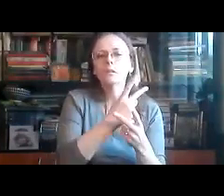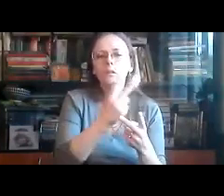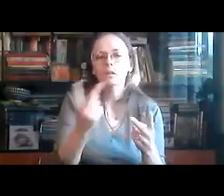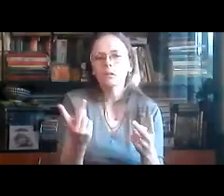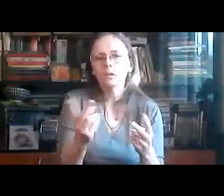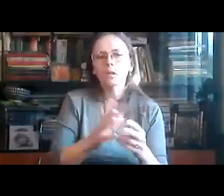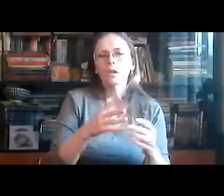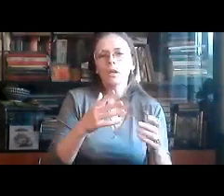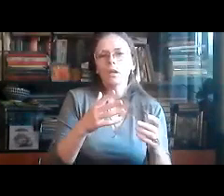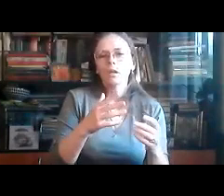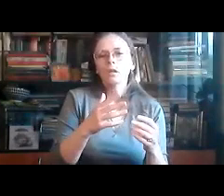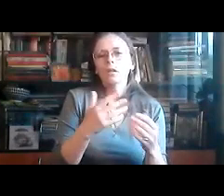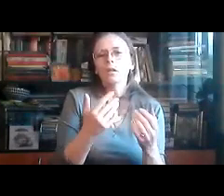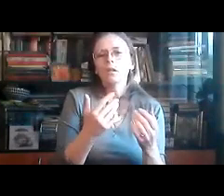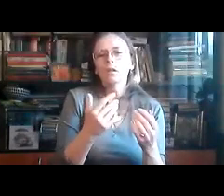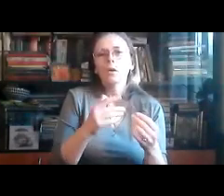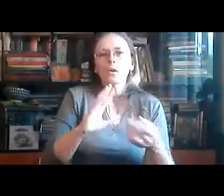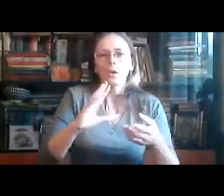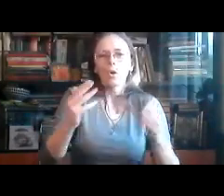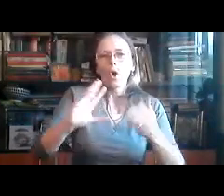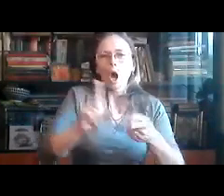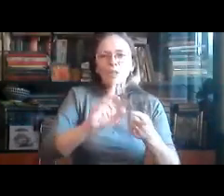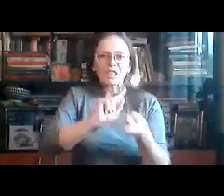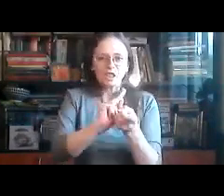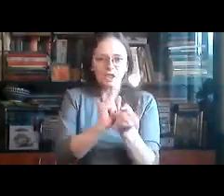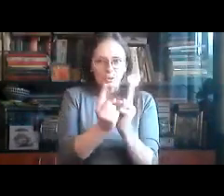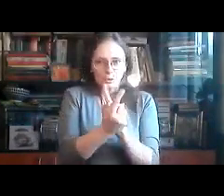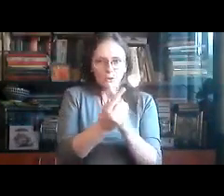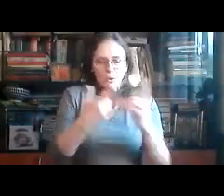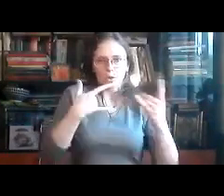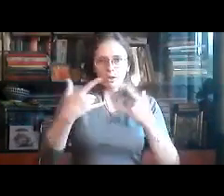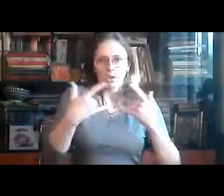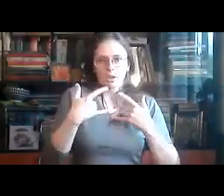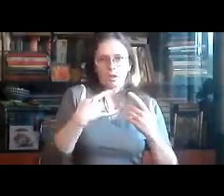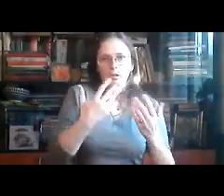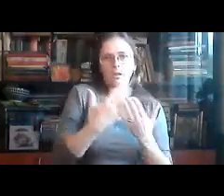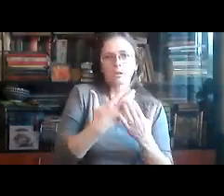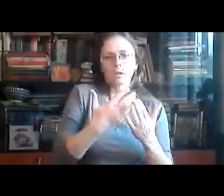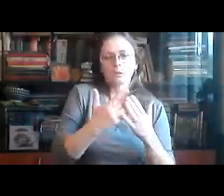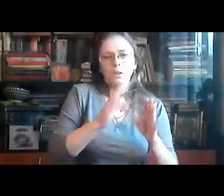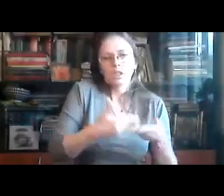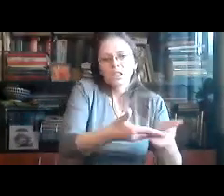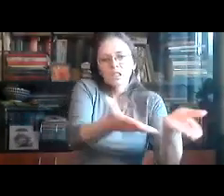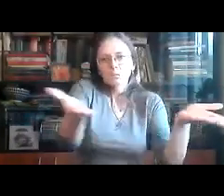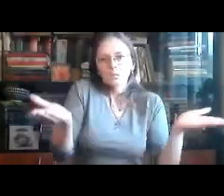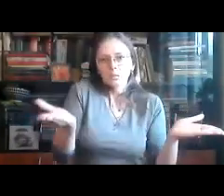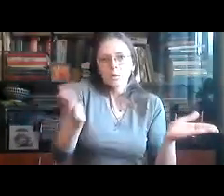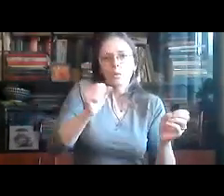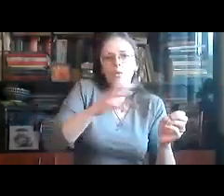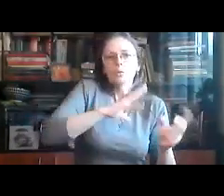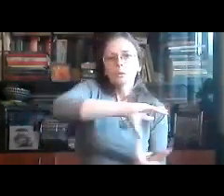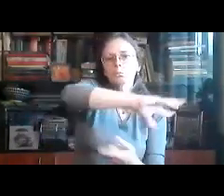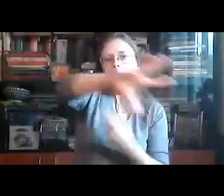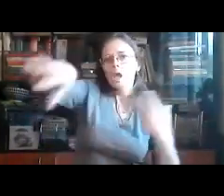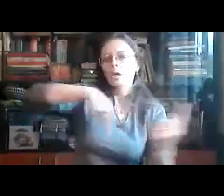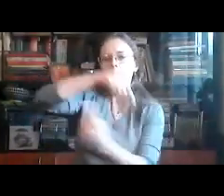бы трансформированный из традиционного спектакля с помощью каких-то технологий на мультимедиальный проект. Вот мне кажется,